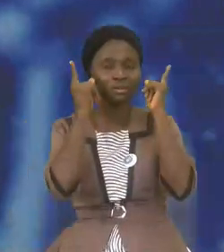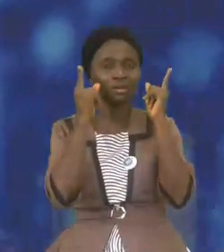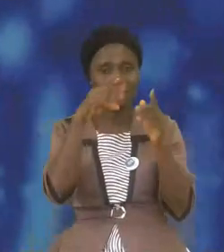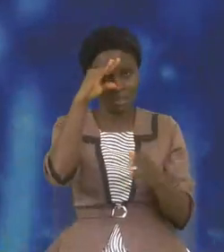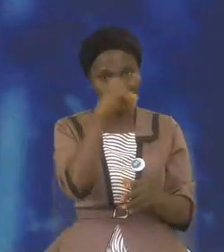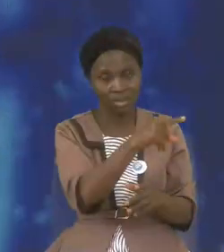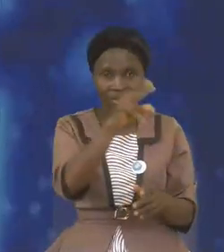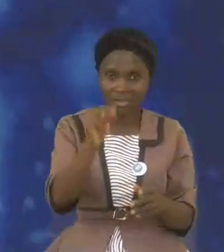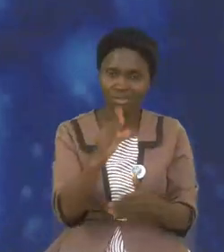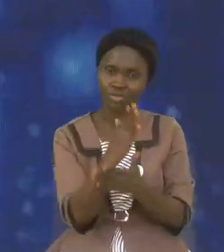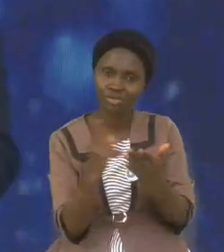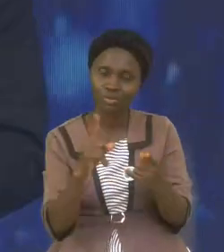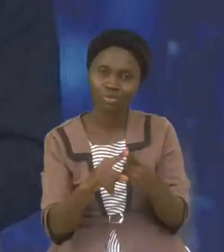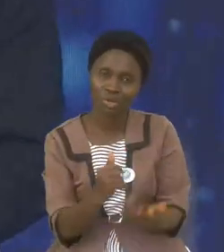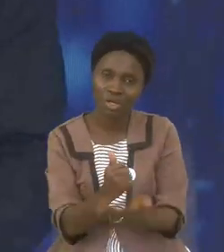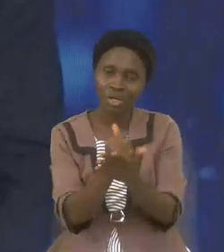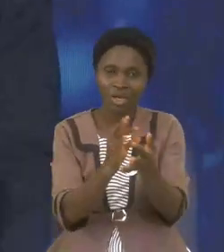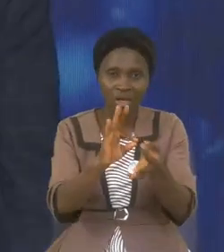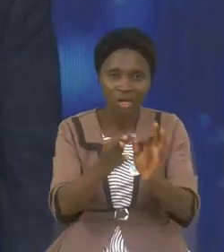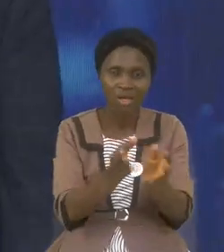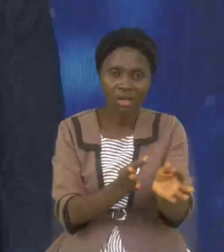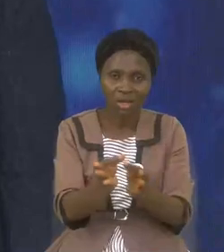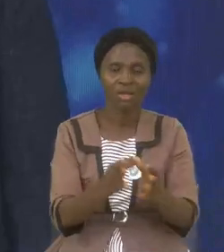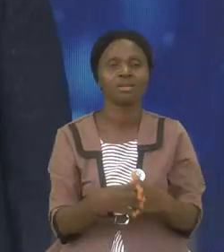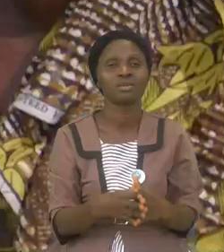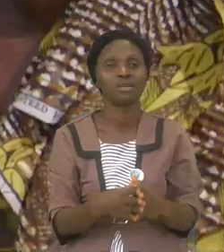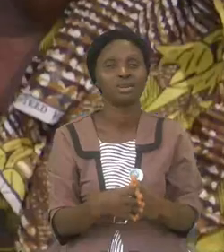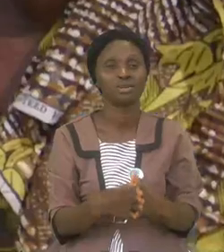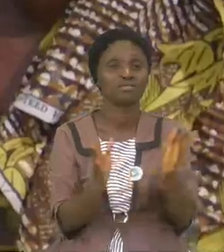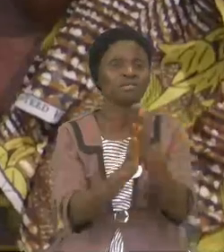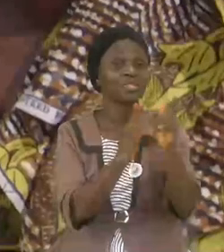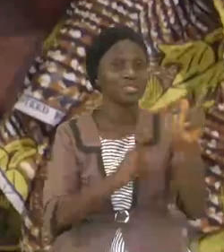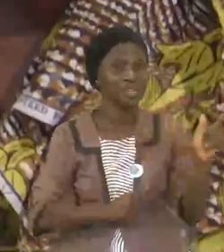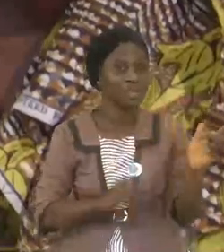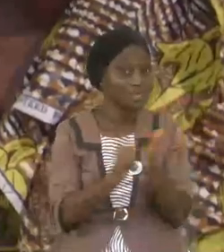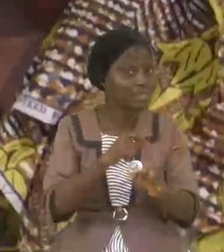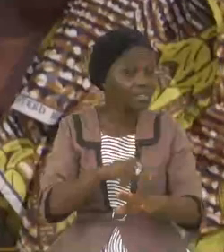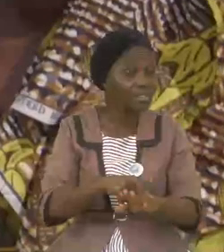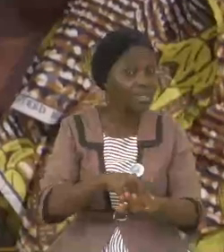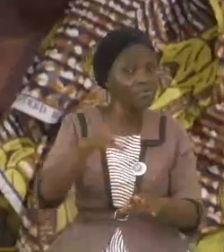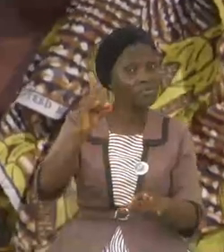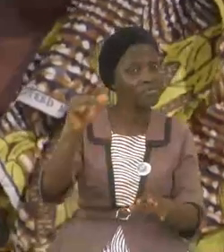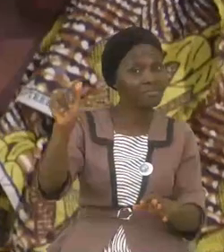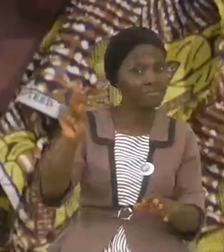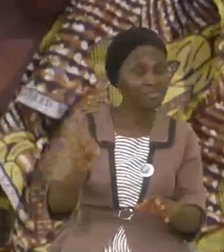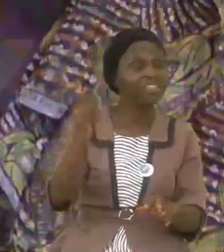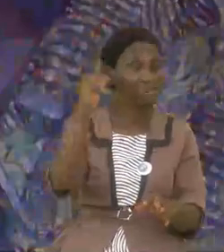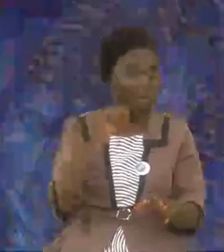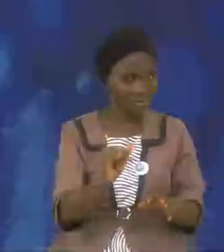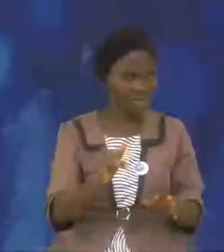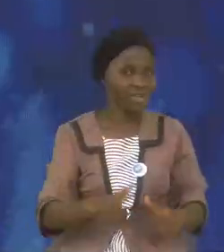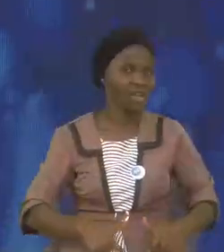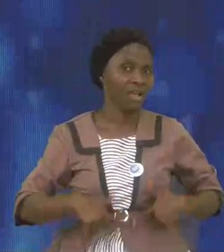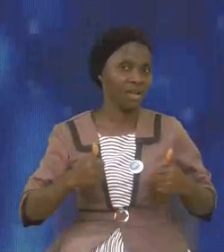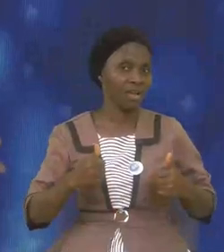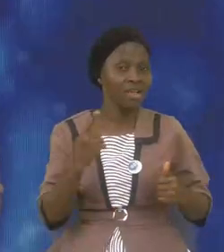déclaration est celle-ci? Lorsqu'il s'est réveillé, il a besoin d'interprétation. Je loue le Seigneur que